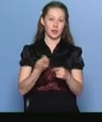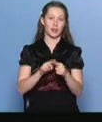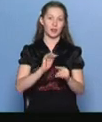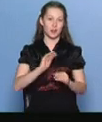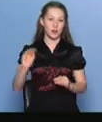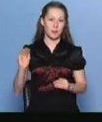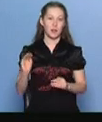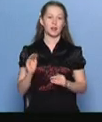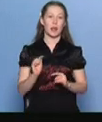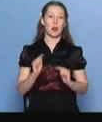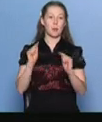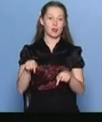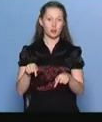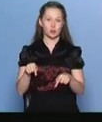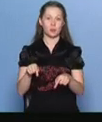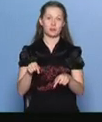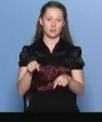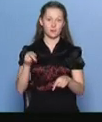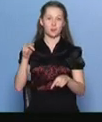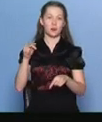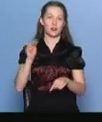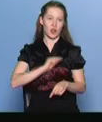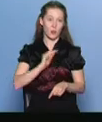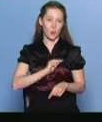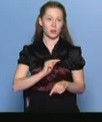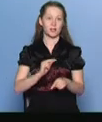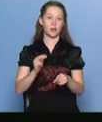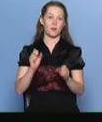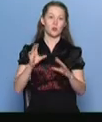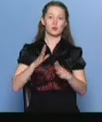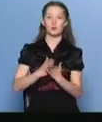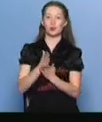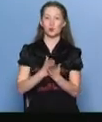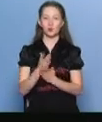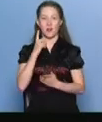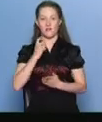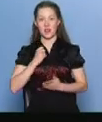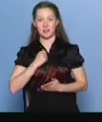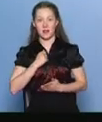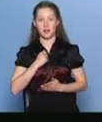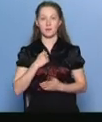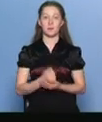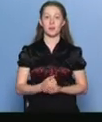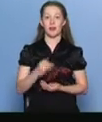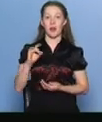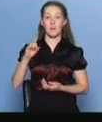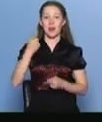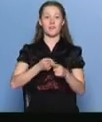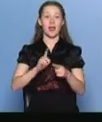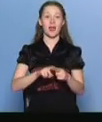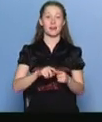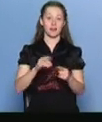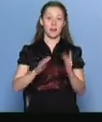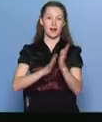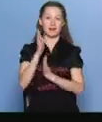большинство детей продолжат службу в органах правопорядка и, может быть, где-то в войсках. Первая военно-спортивная смена в лагере «Лесная